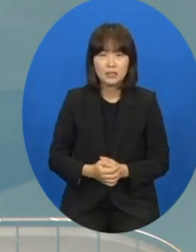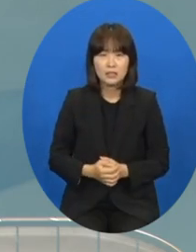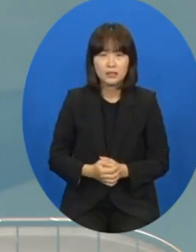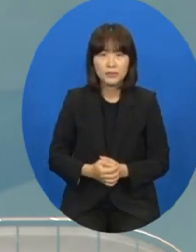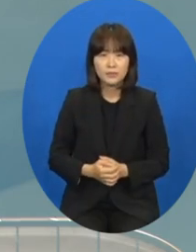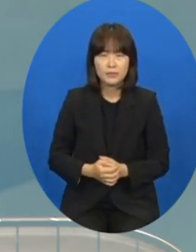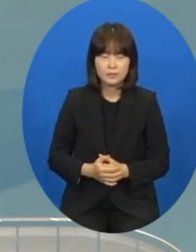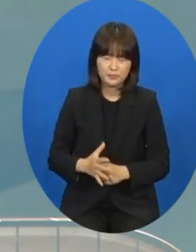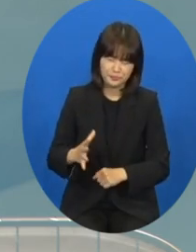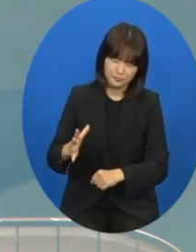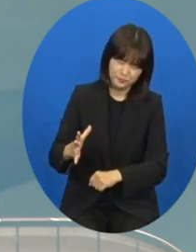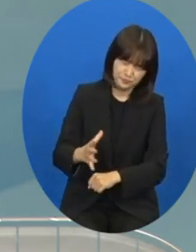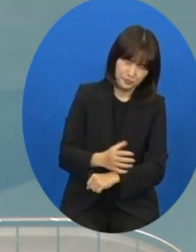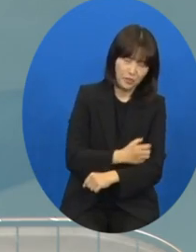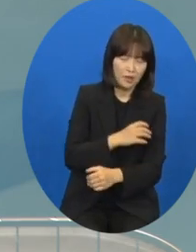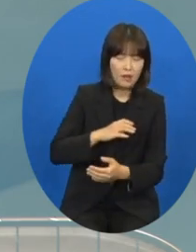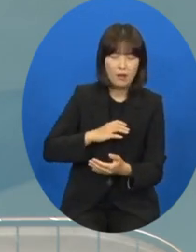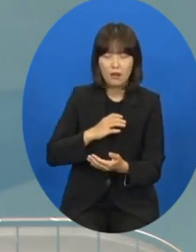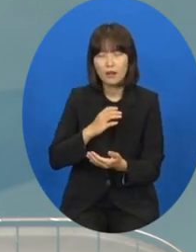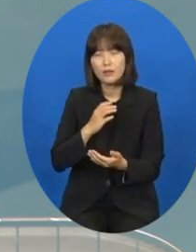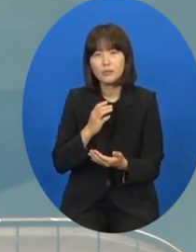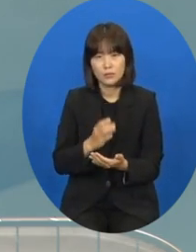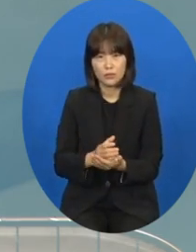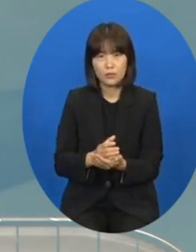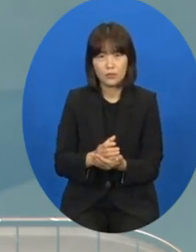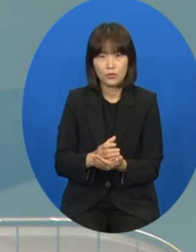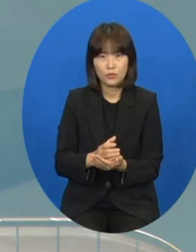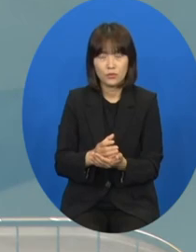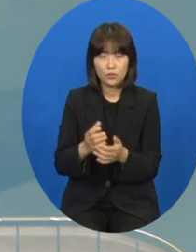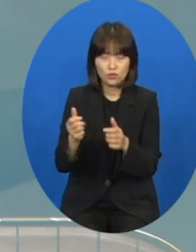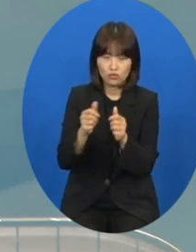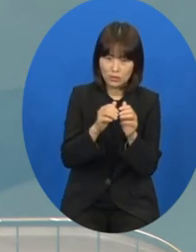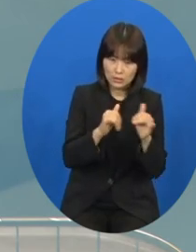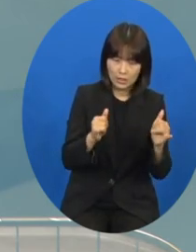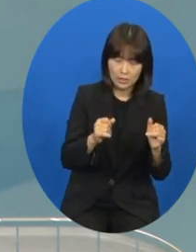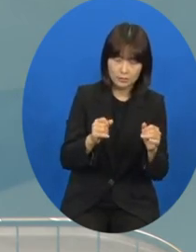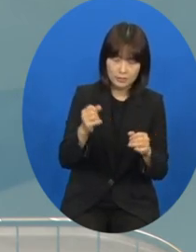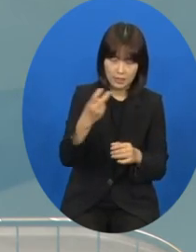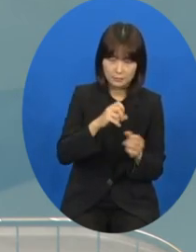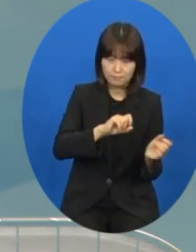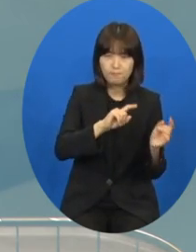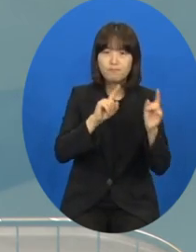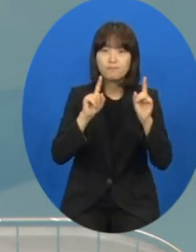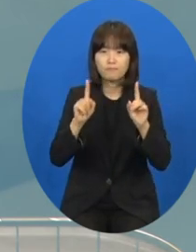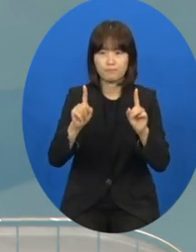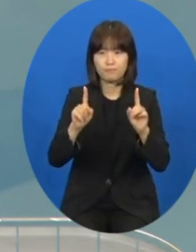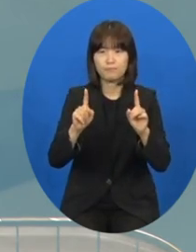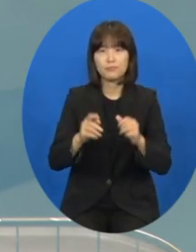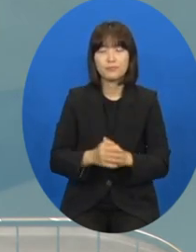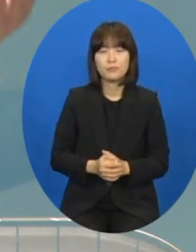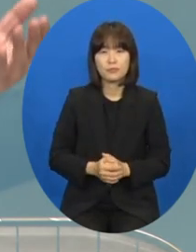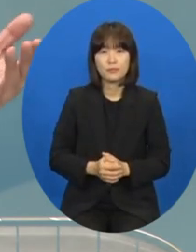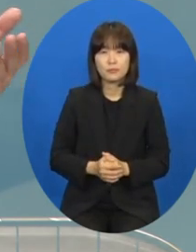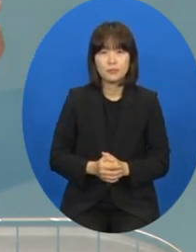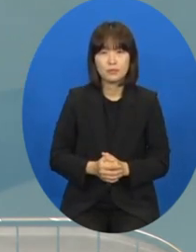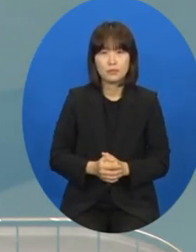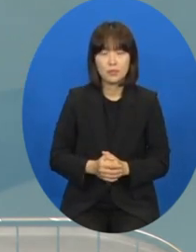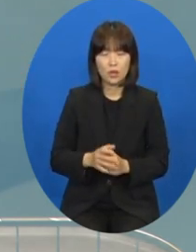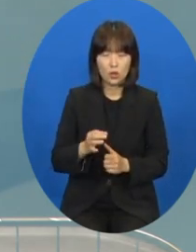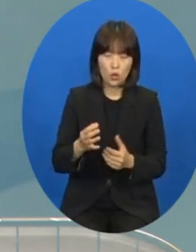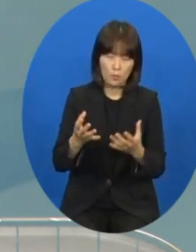엄청난 감동이 있는 거예요. 죽은 사람이 살아나는 겁니다. 여러분 아무리 돈을 많이